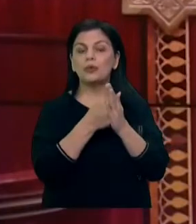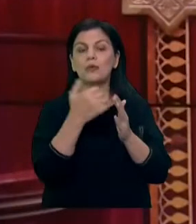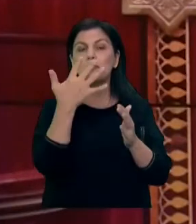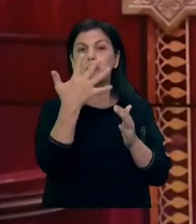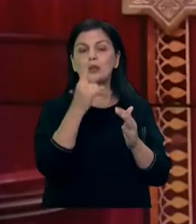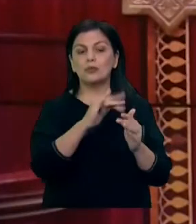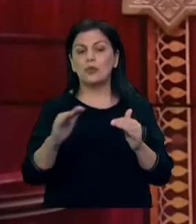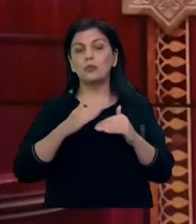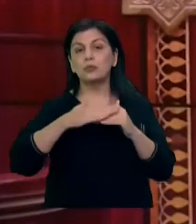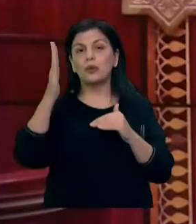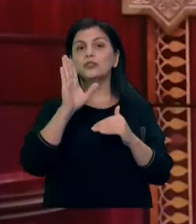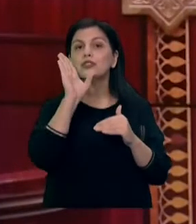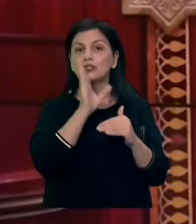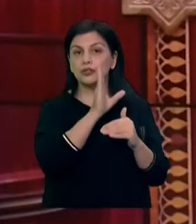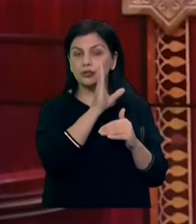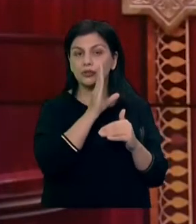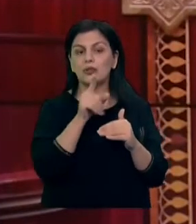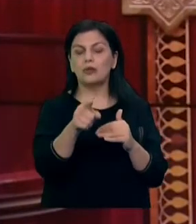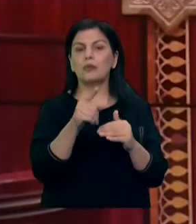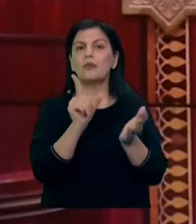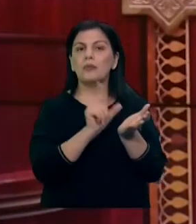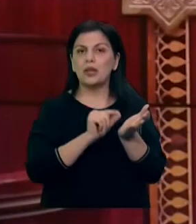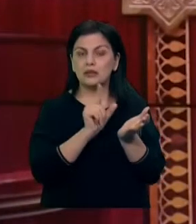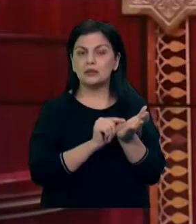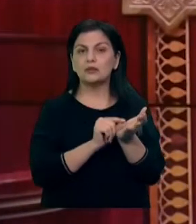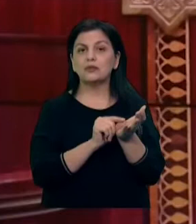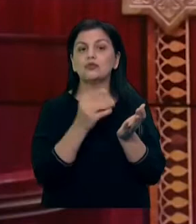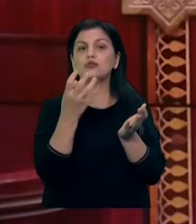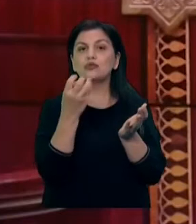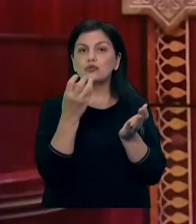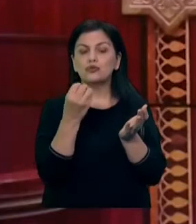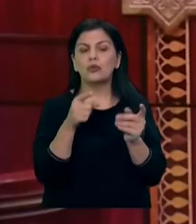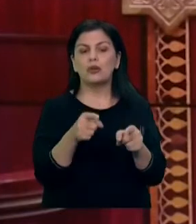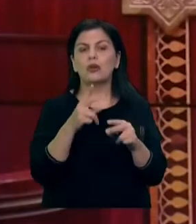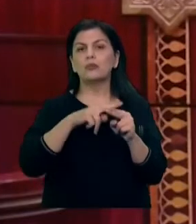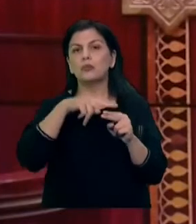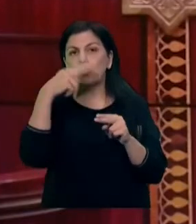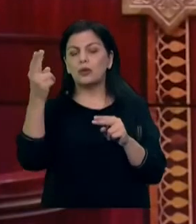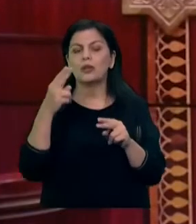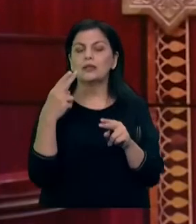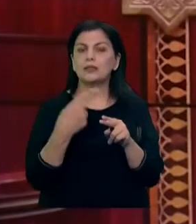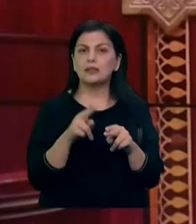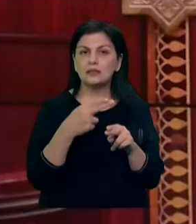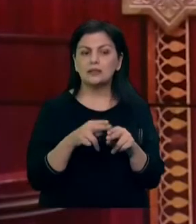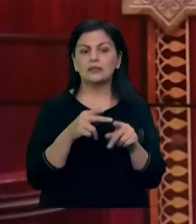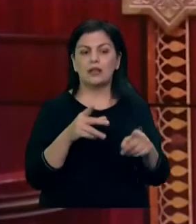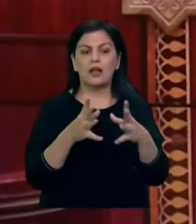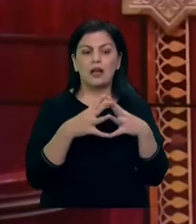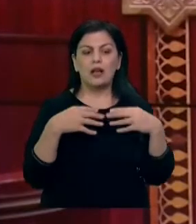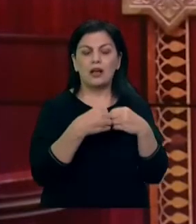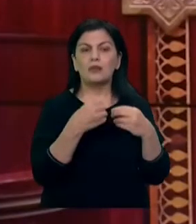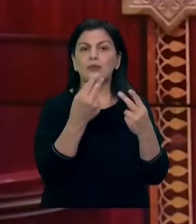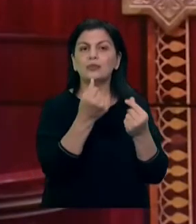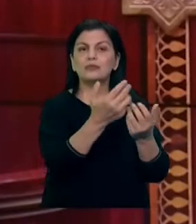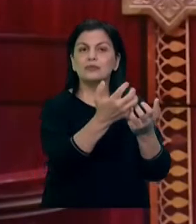çox uşağı olan qadınlara müavinətin, həmçinin borcun, kreditin, ailə üzvünün aldığı